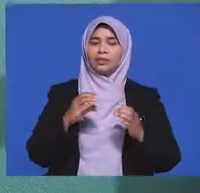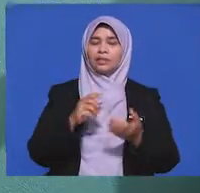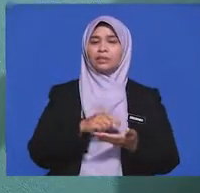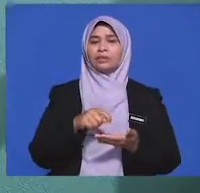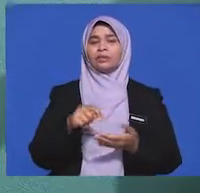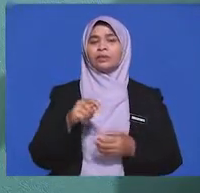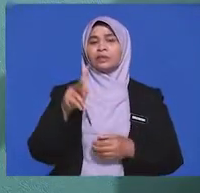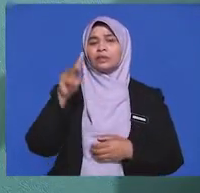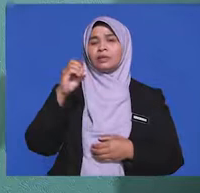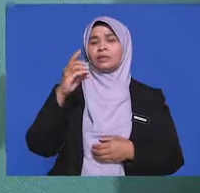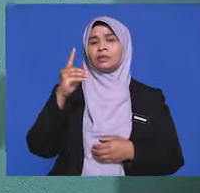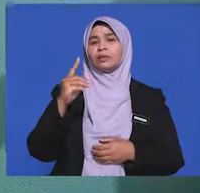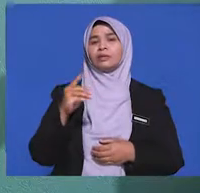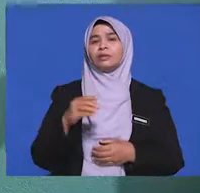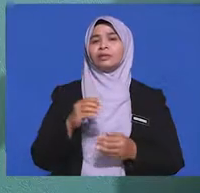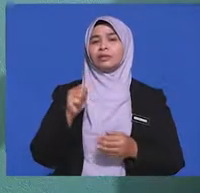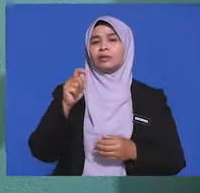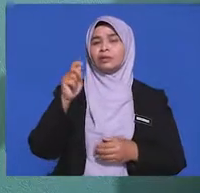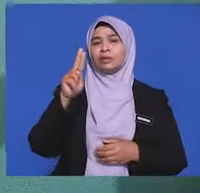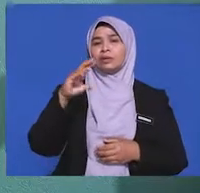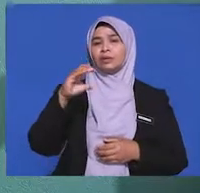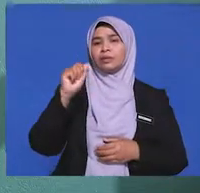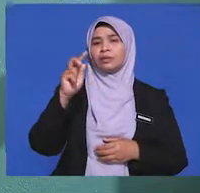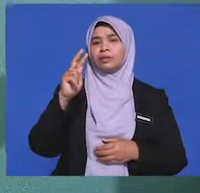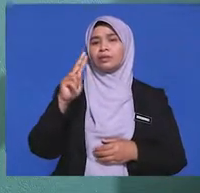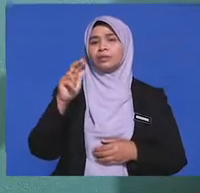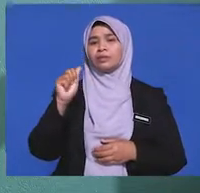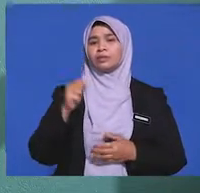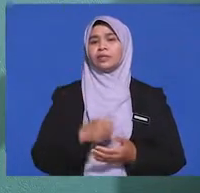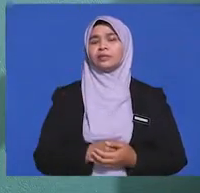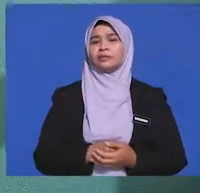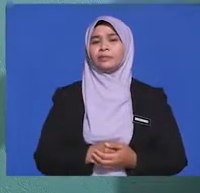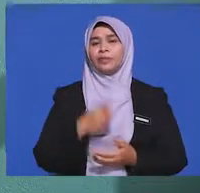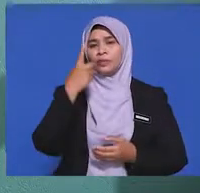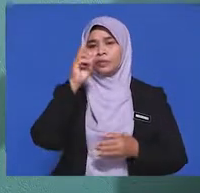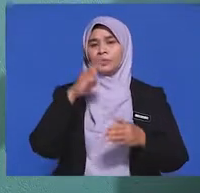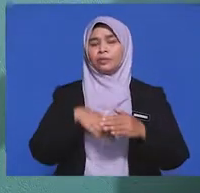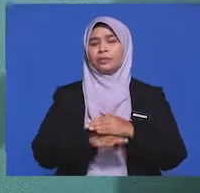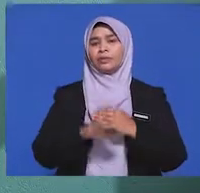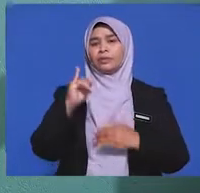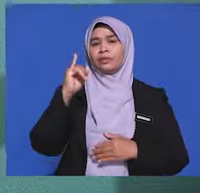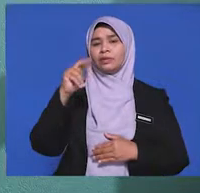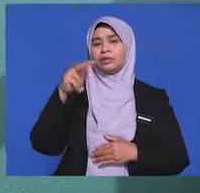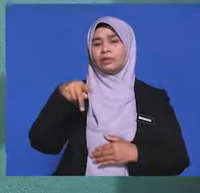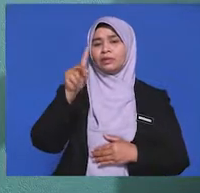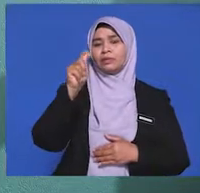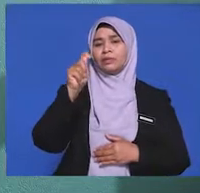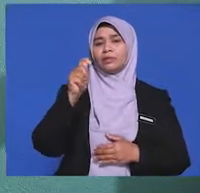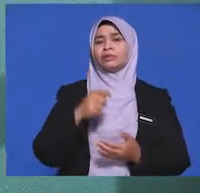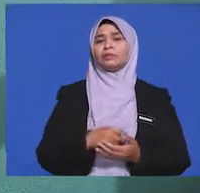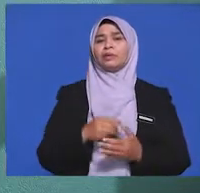kod aturcara Java yang menerima kemasukan input dari pengguna